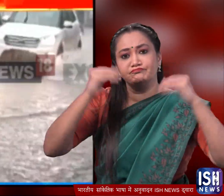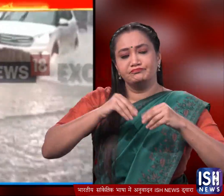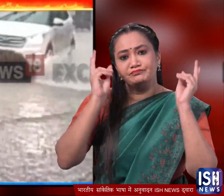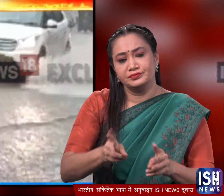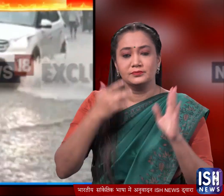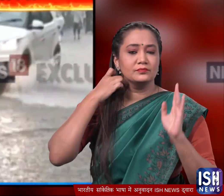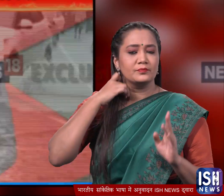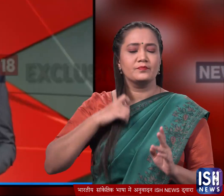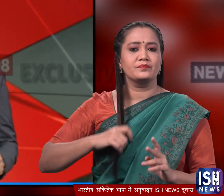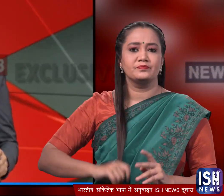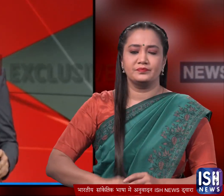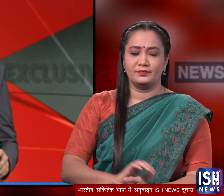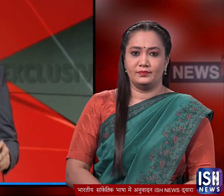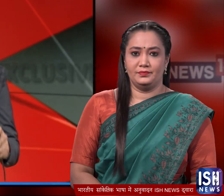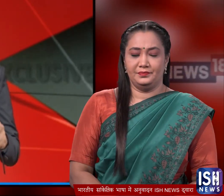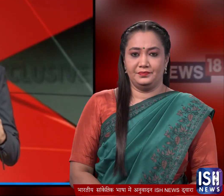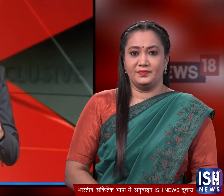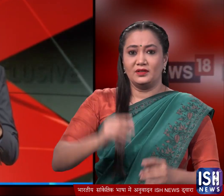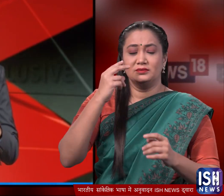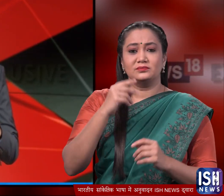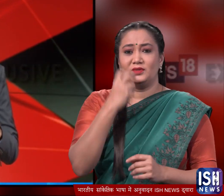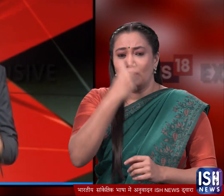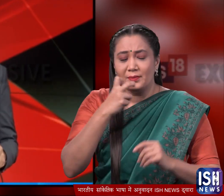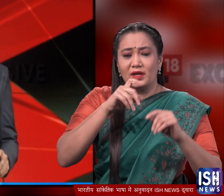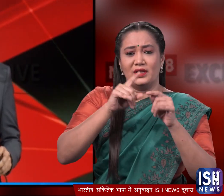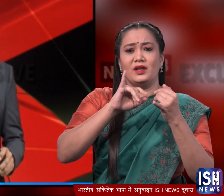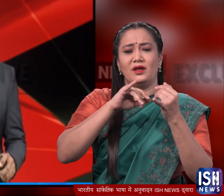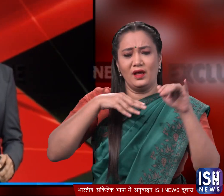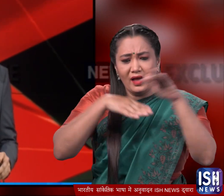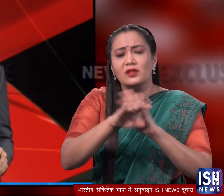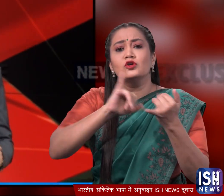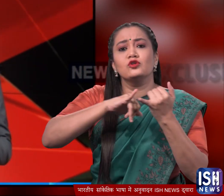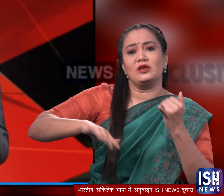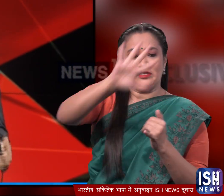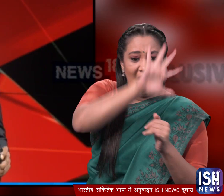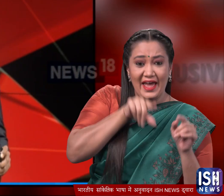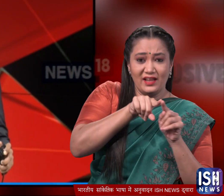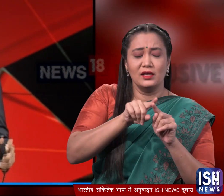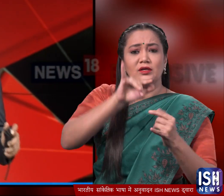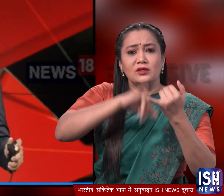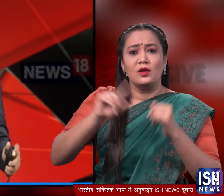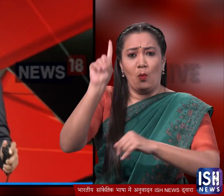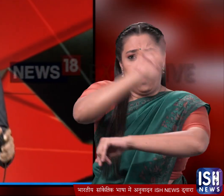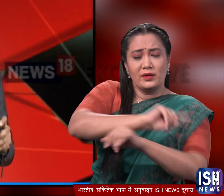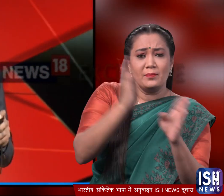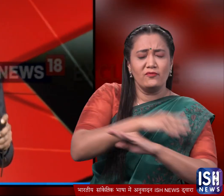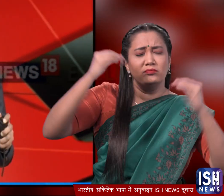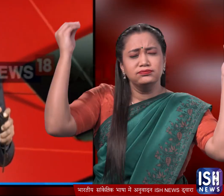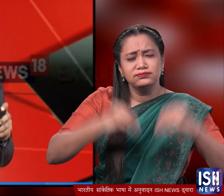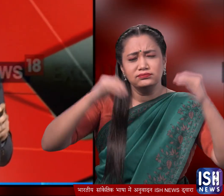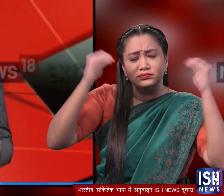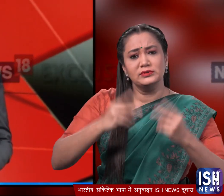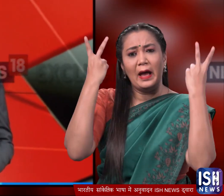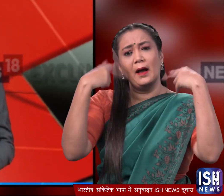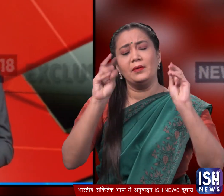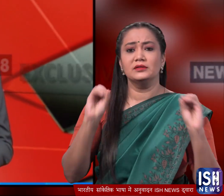दौर राज्य में जारी रहेगा। सौभाग्य की एक बात है कि जामनगर गुजरात के सौराष्ट्र इलाके में आता है और इस पूरे इलाके में एक दिन पहले मूसलाधार बारिश